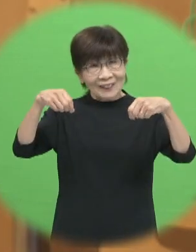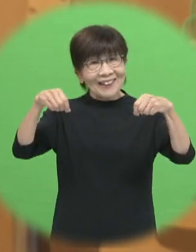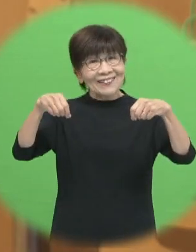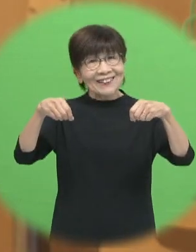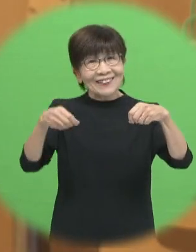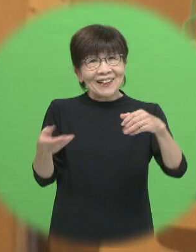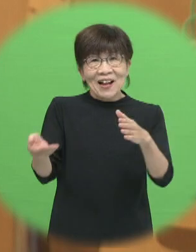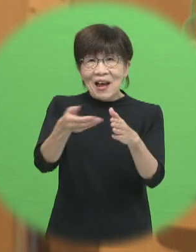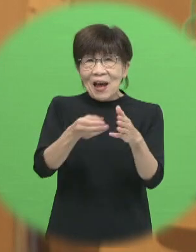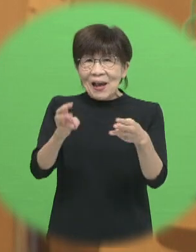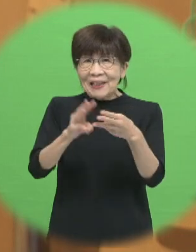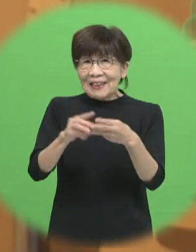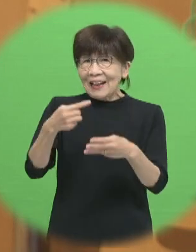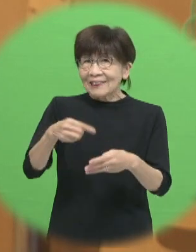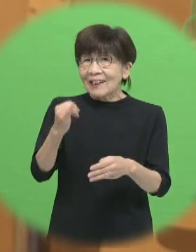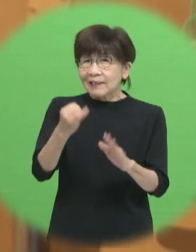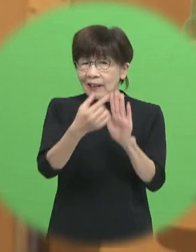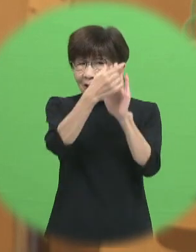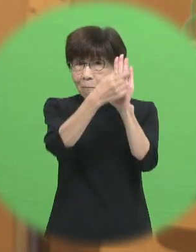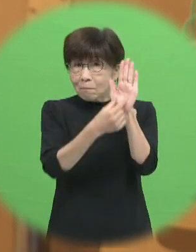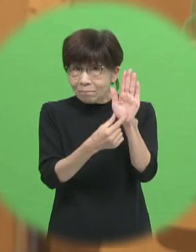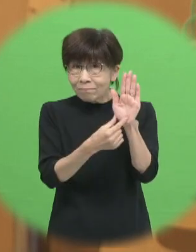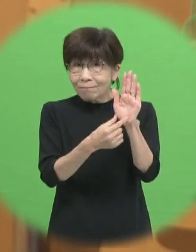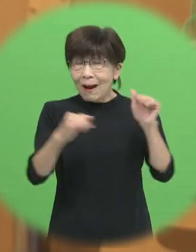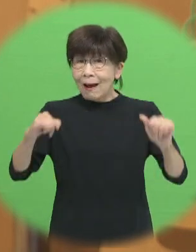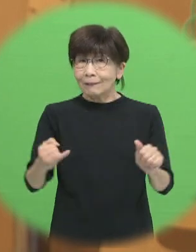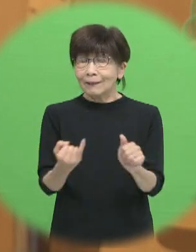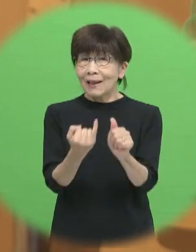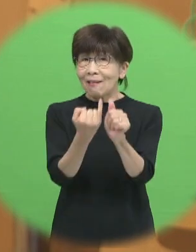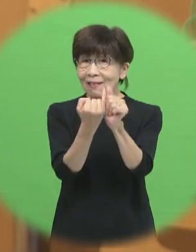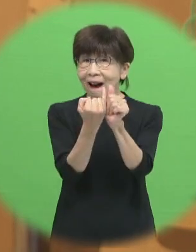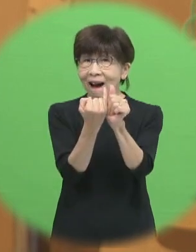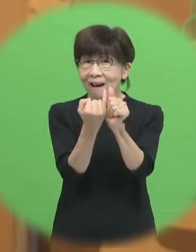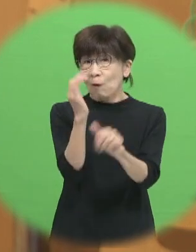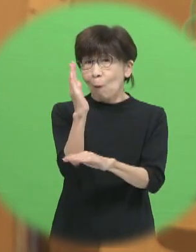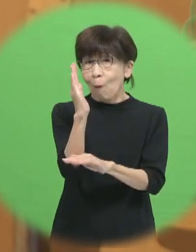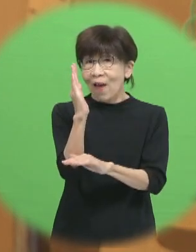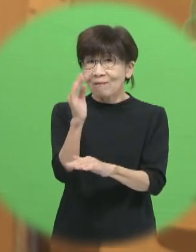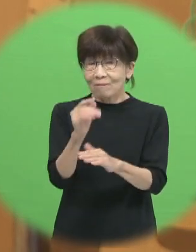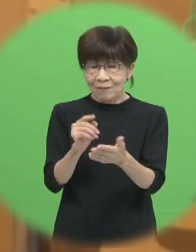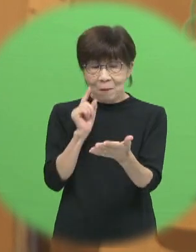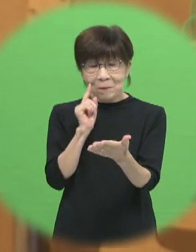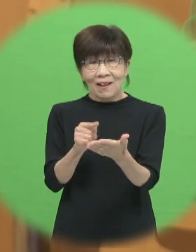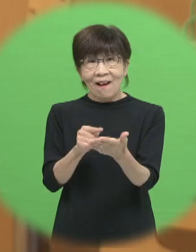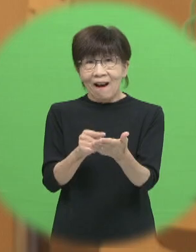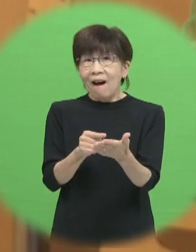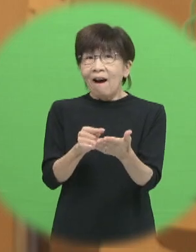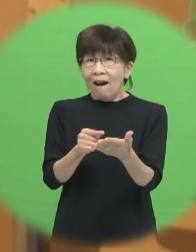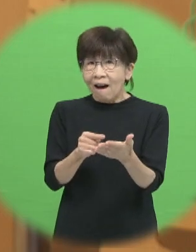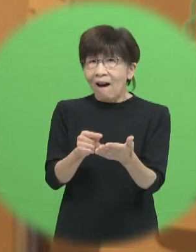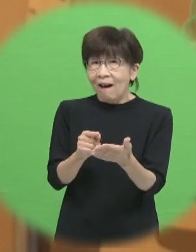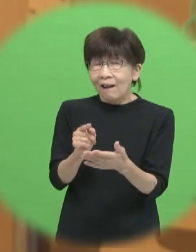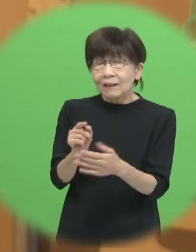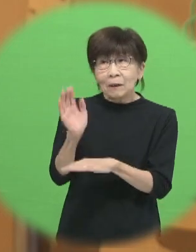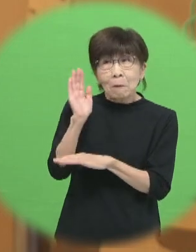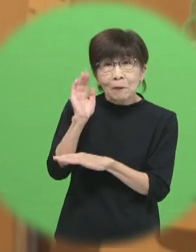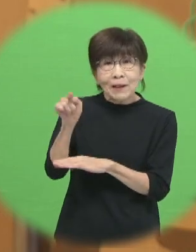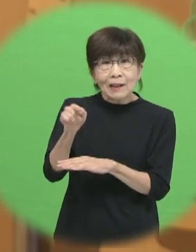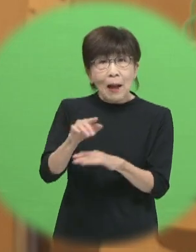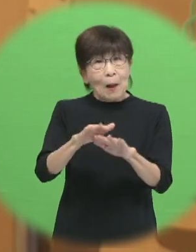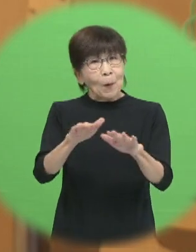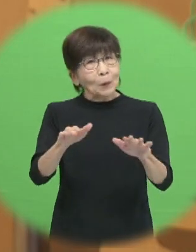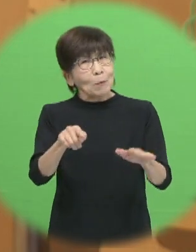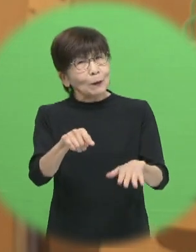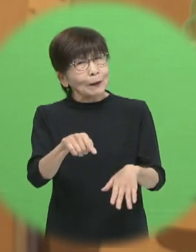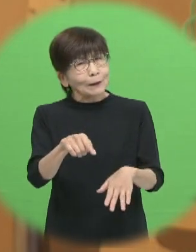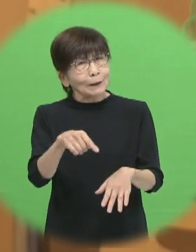田先生のジェンダーに対する講演会のチラシを見てから、先生たちの子どもたちに対する声かけ